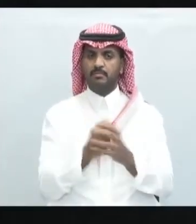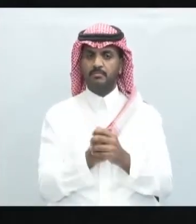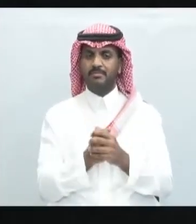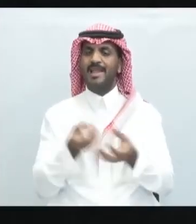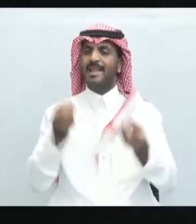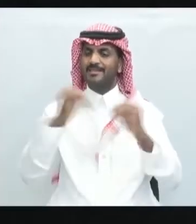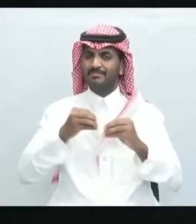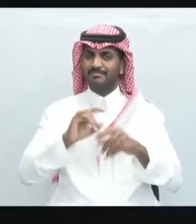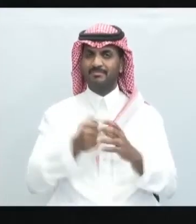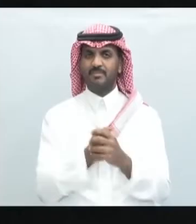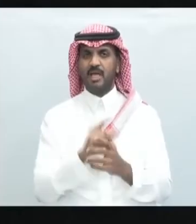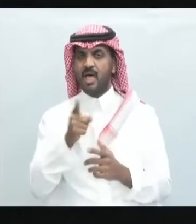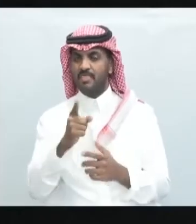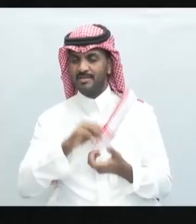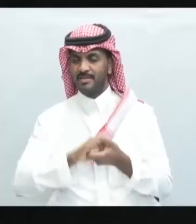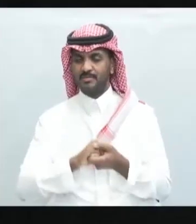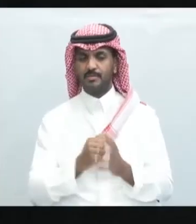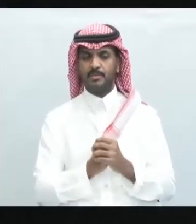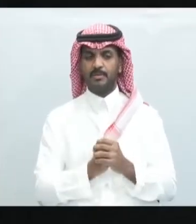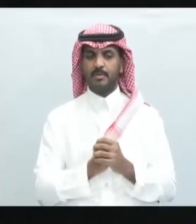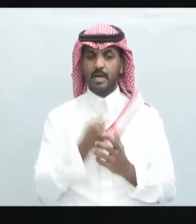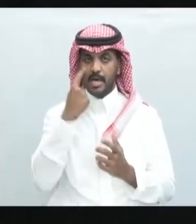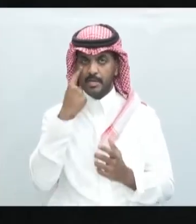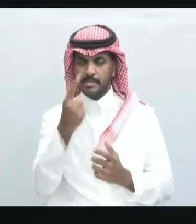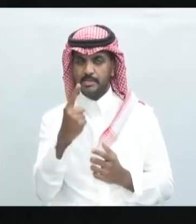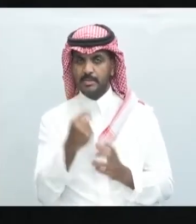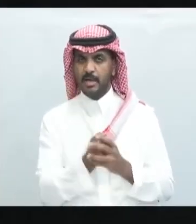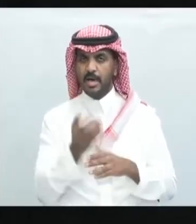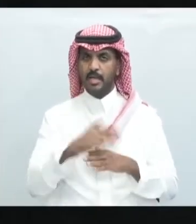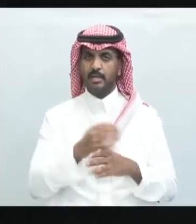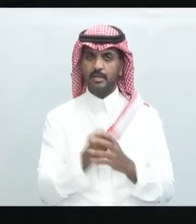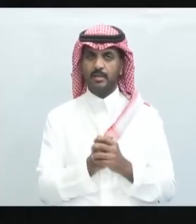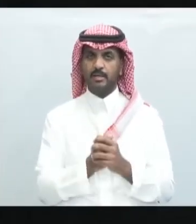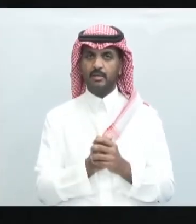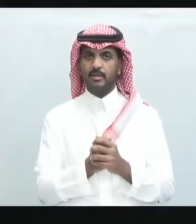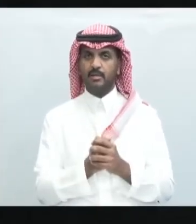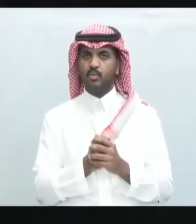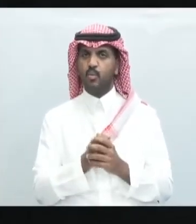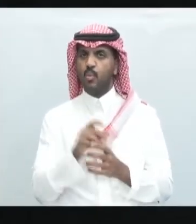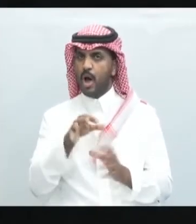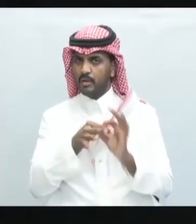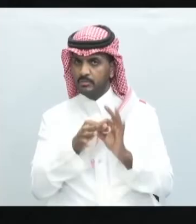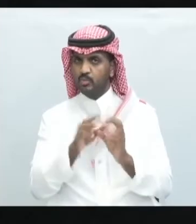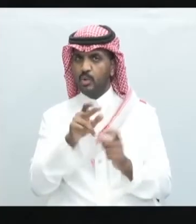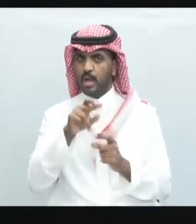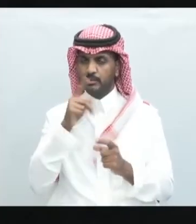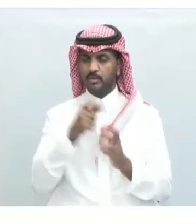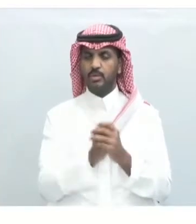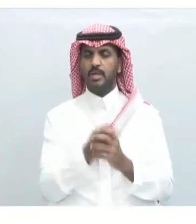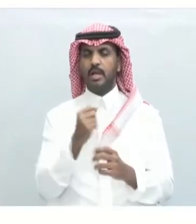لزادني لكن هذا الصحابي حرص على ان يتعهد نفسه على تلك الاعمال